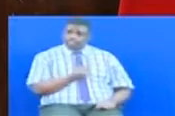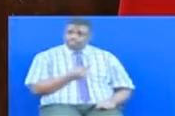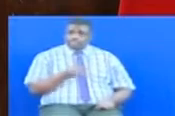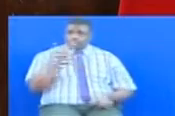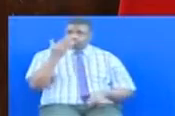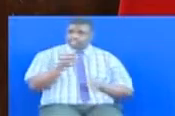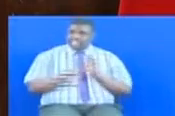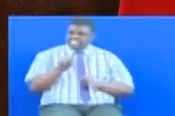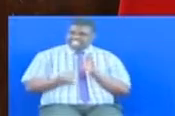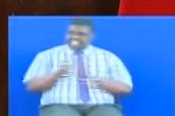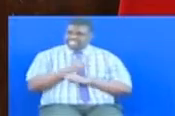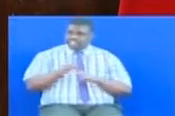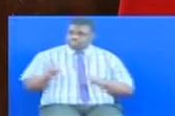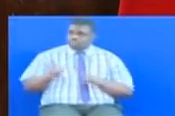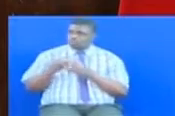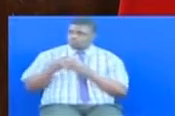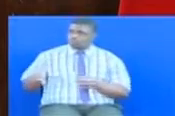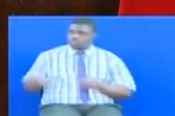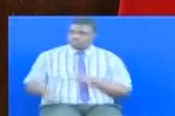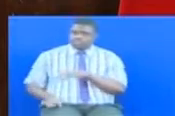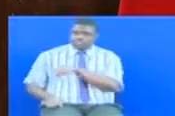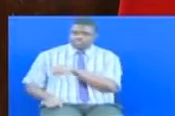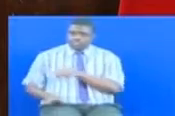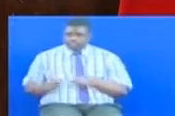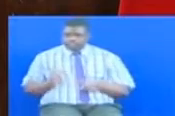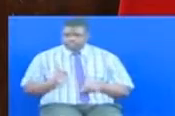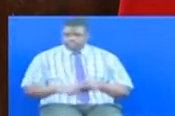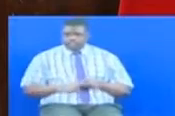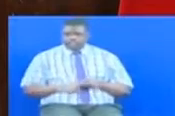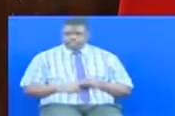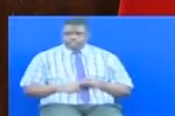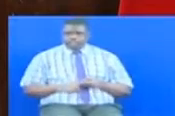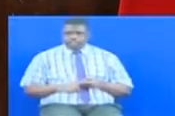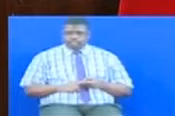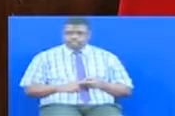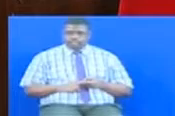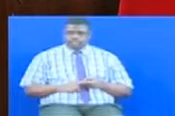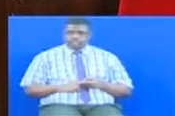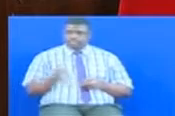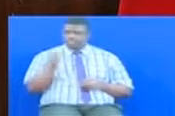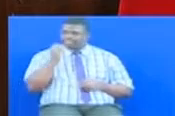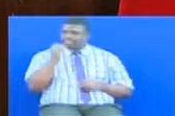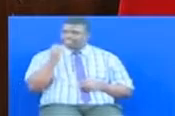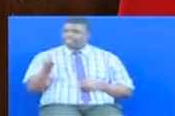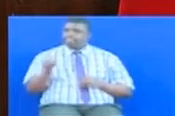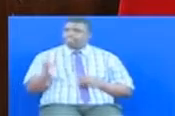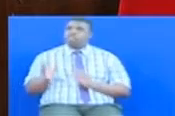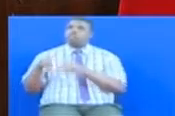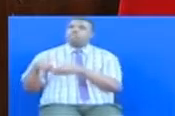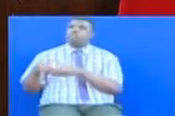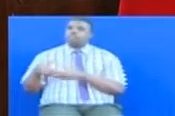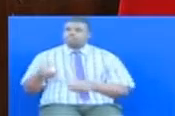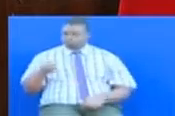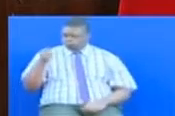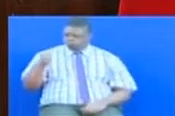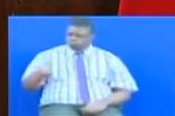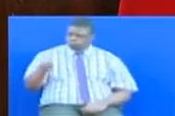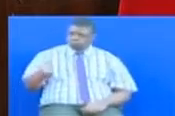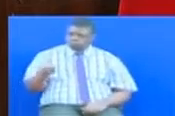sahihi, asipotoshe. Lakini pia kwenye taarifa ya kamati, mimi niwapongeze kamati pamoja